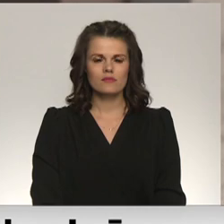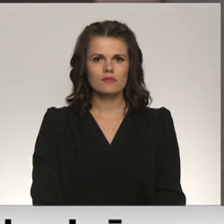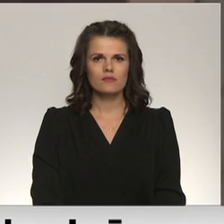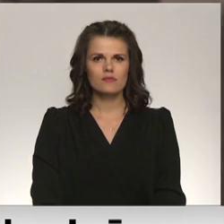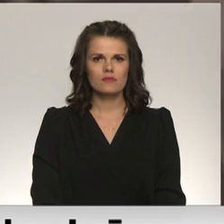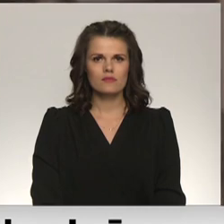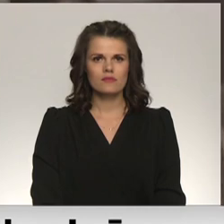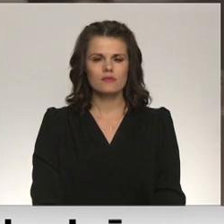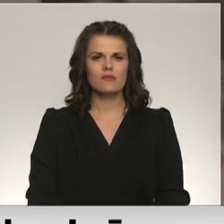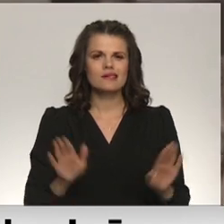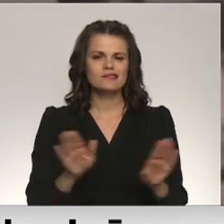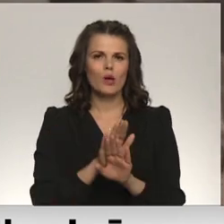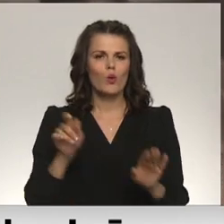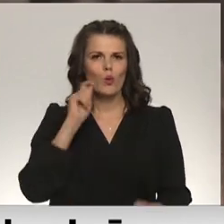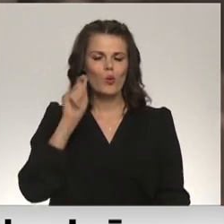братія